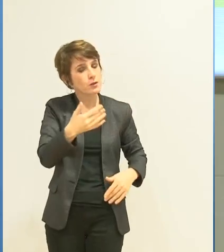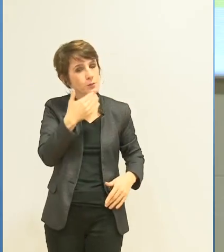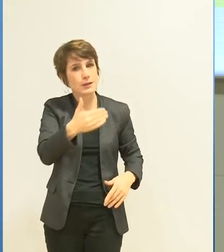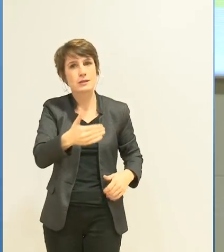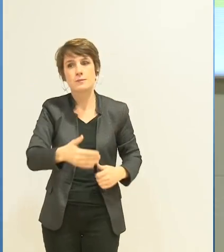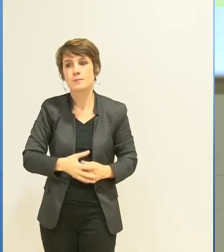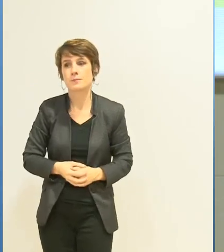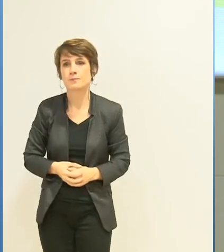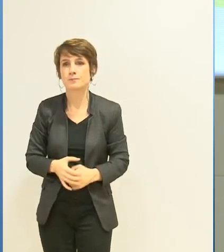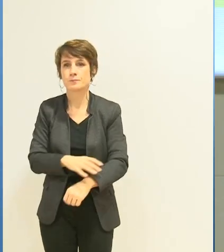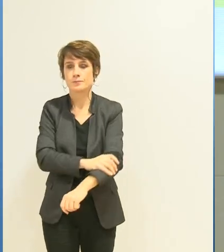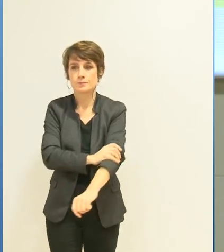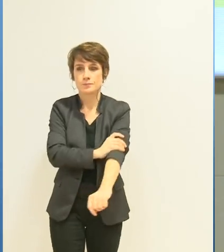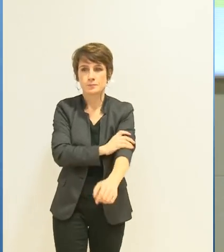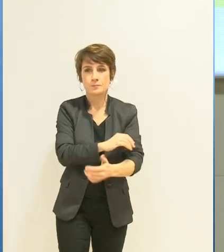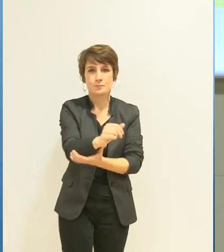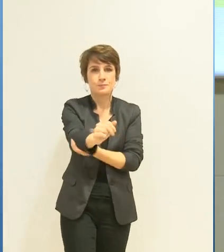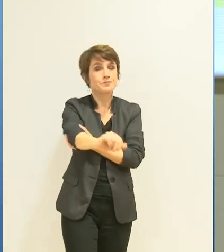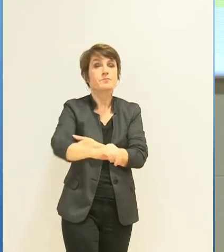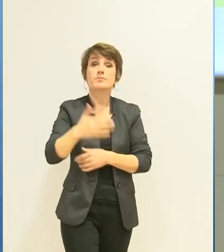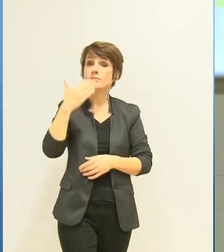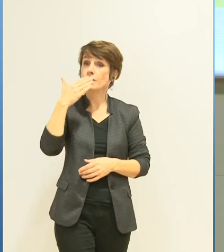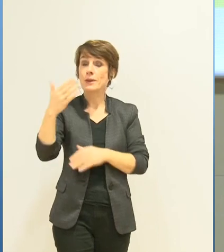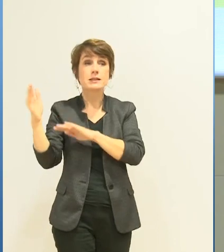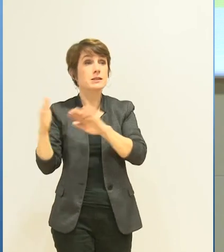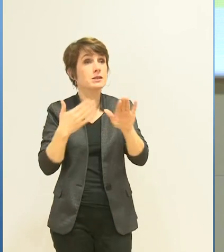merci à tiques d'autres prises de parole